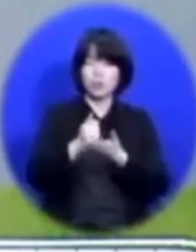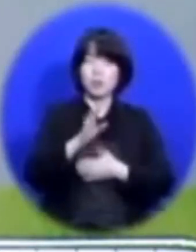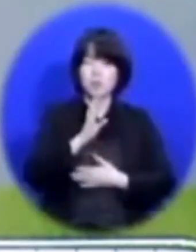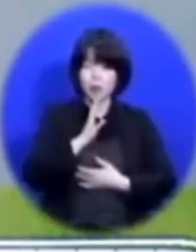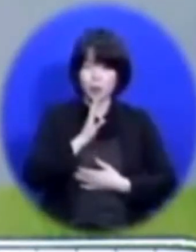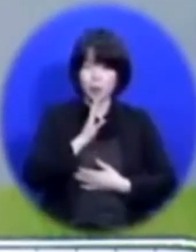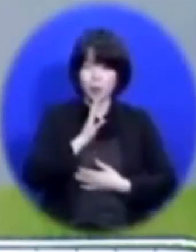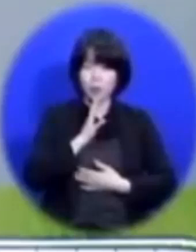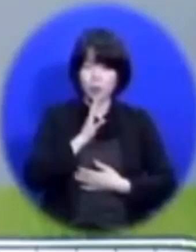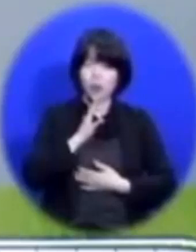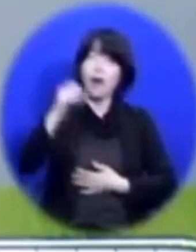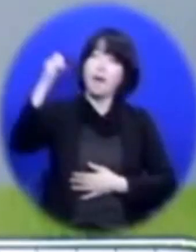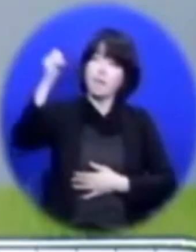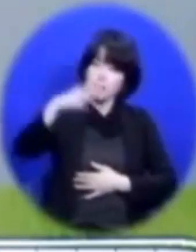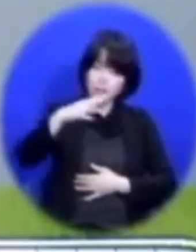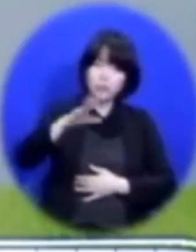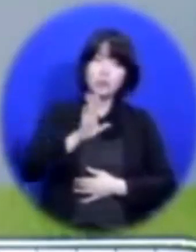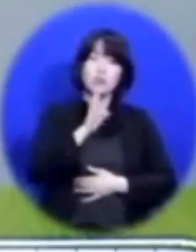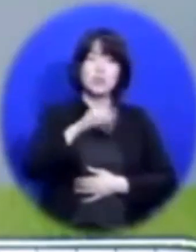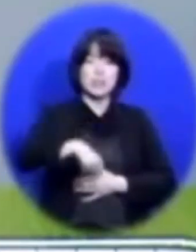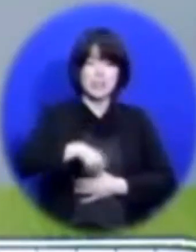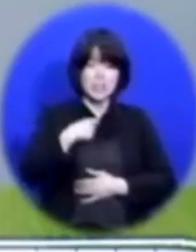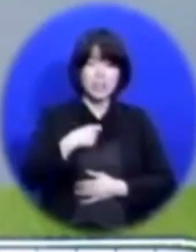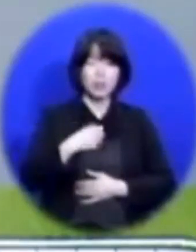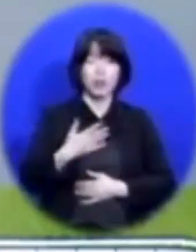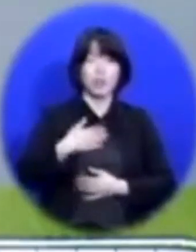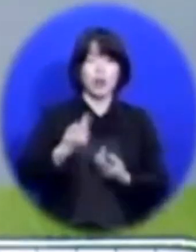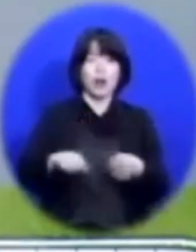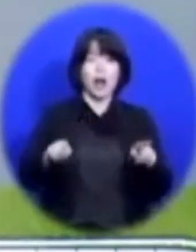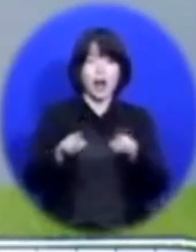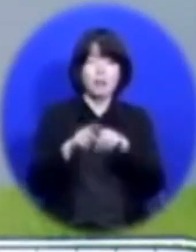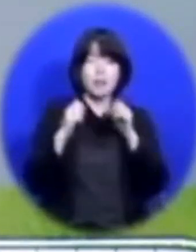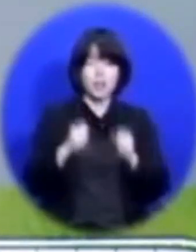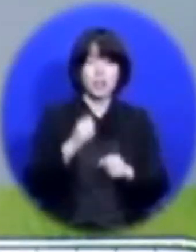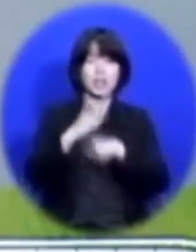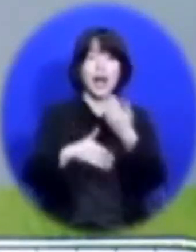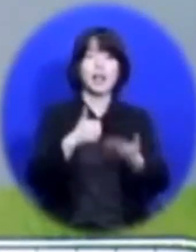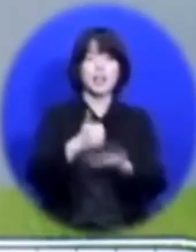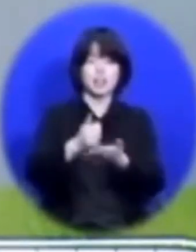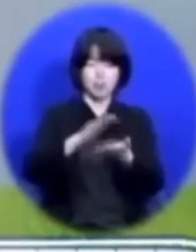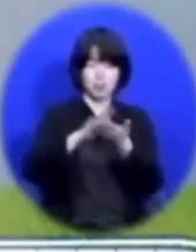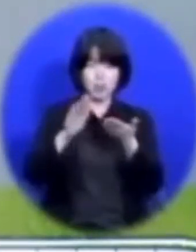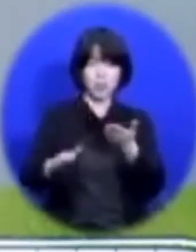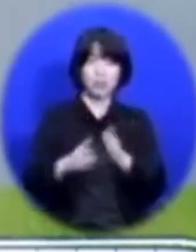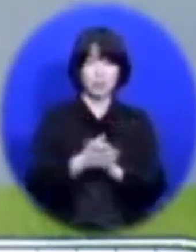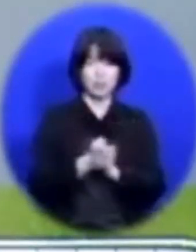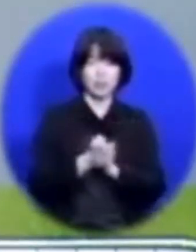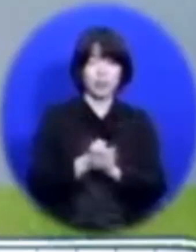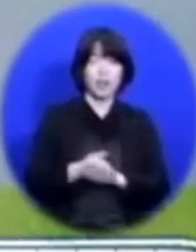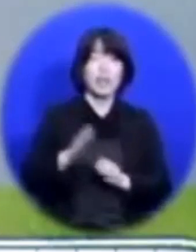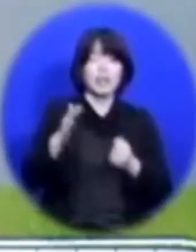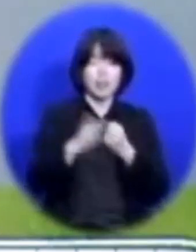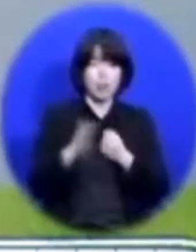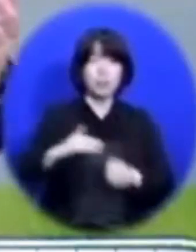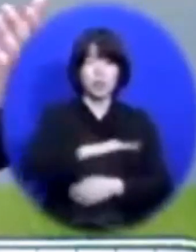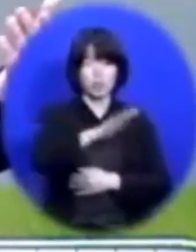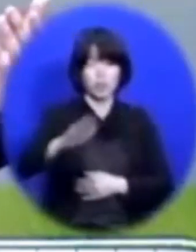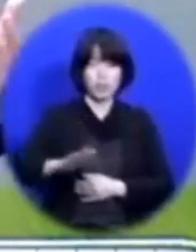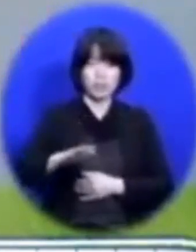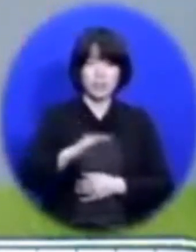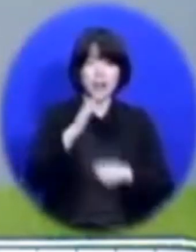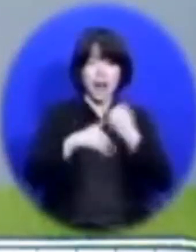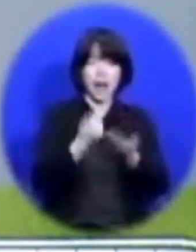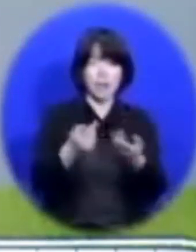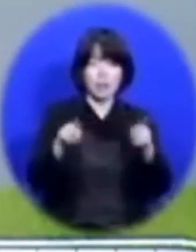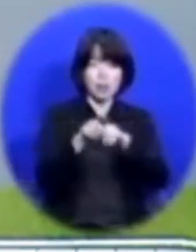.예수님은 빛과진리로서나와함께하시는하나님이시다.그러므로 임마누엘이라불리는분